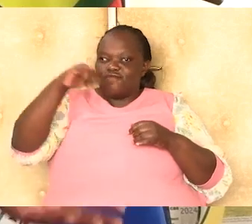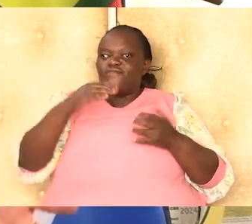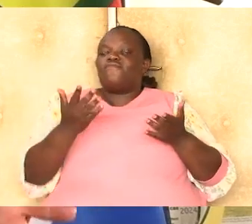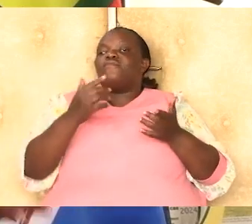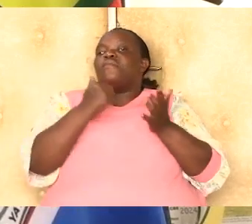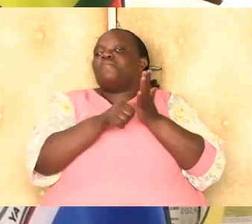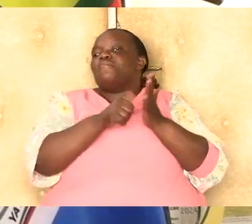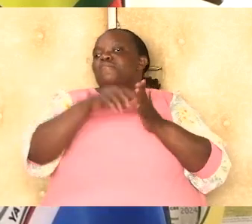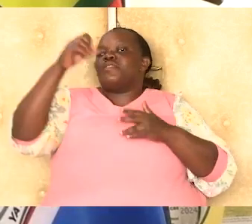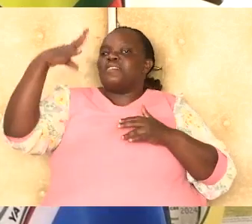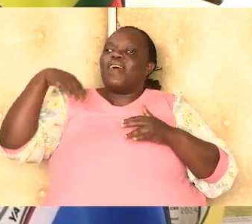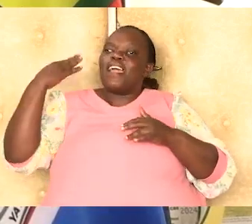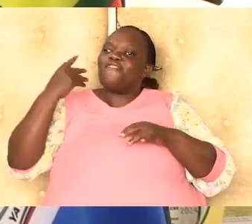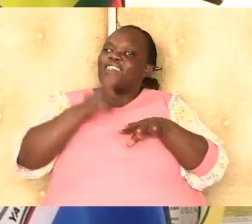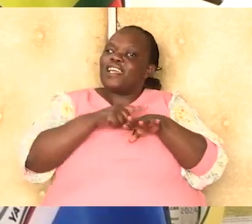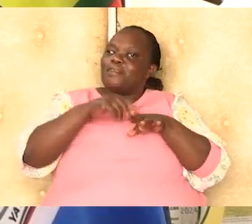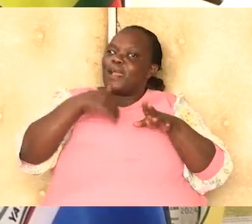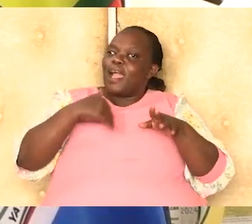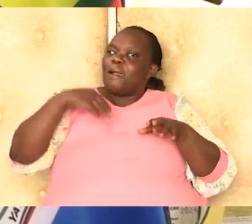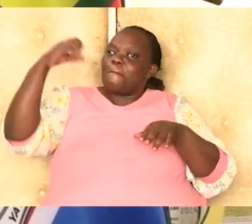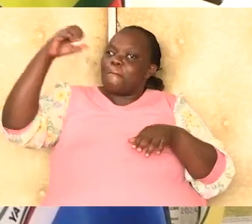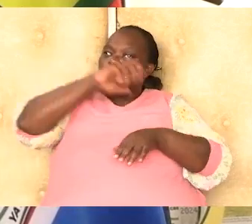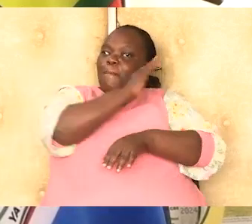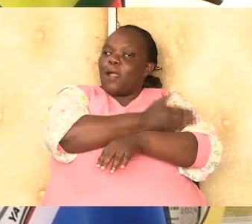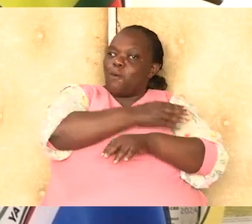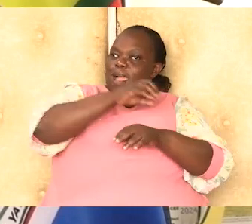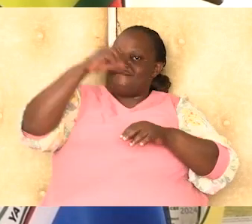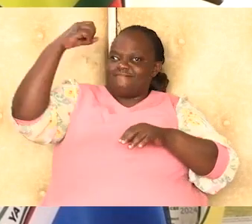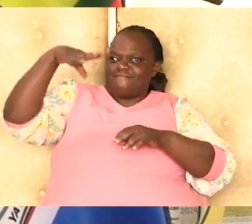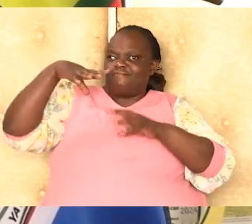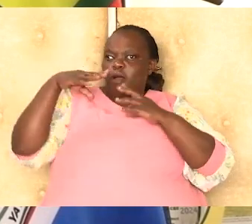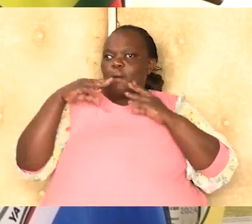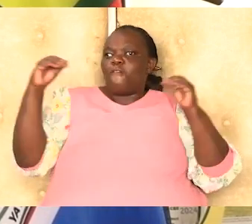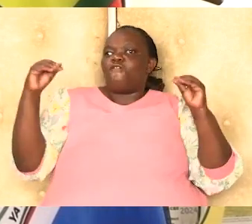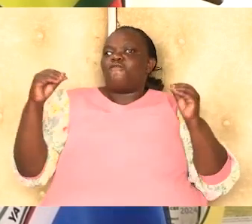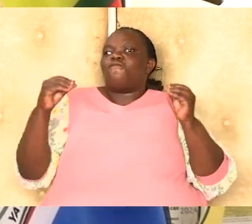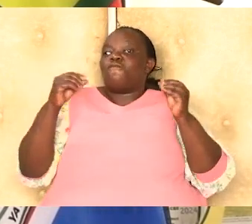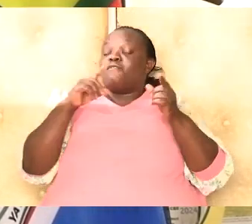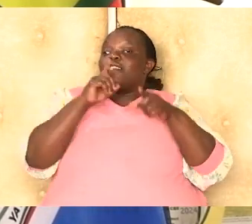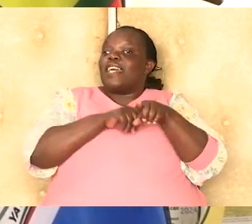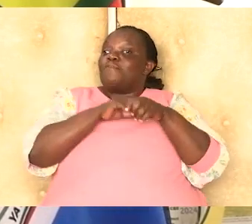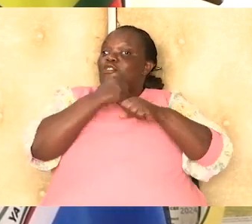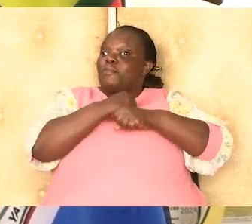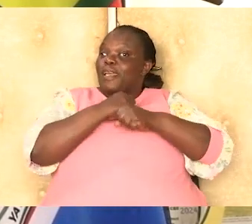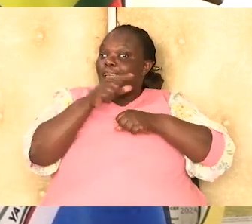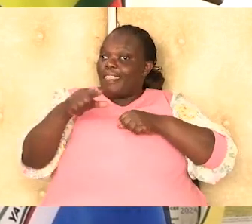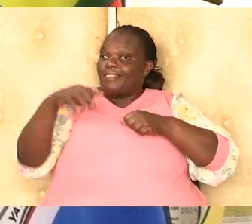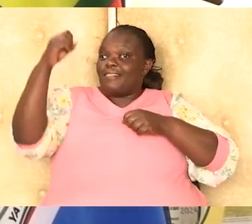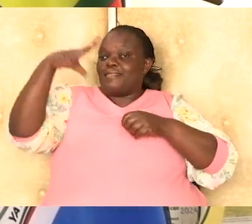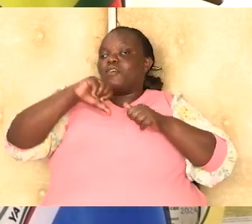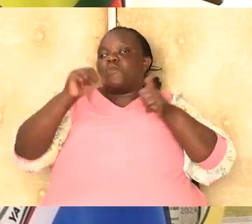shida umeme kila wakati kuna kuna blackout hakuna steamer lakini tukitengeneza hii jyothamo